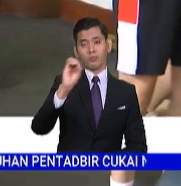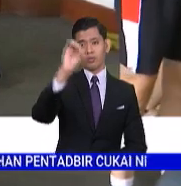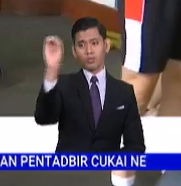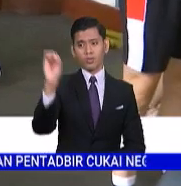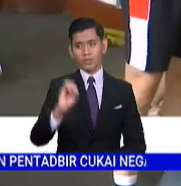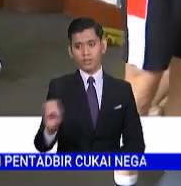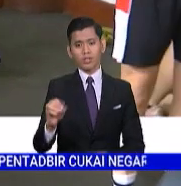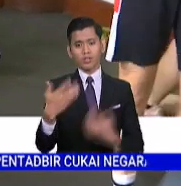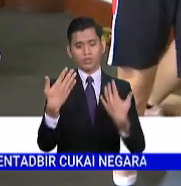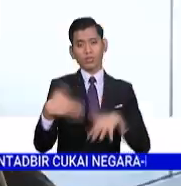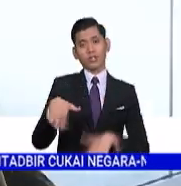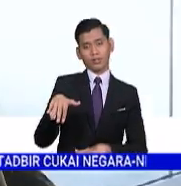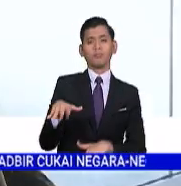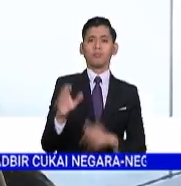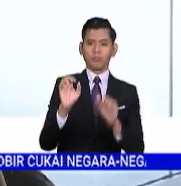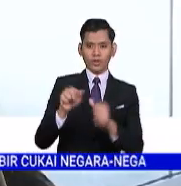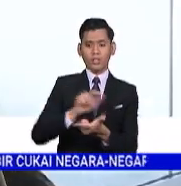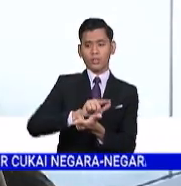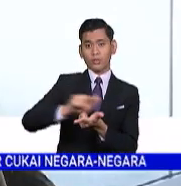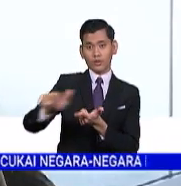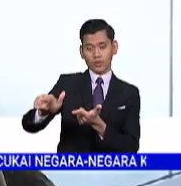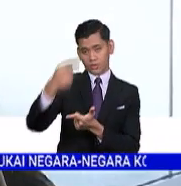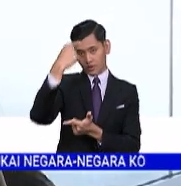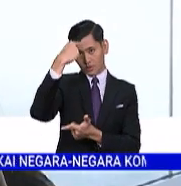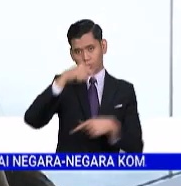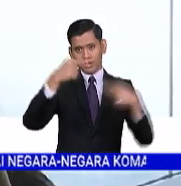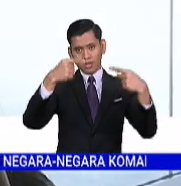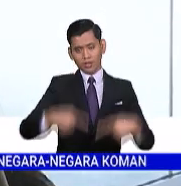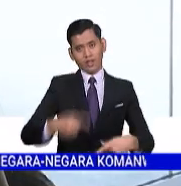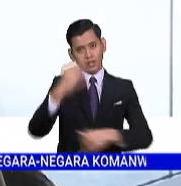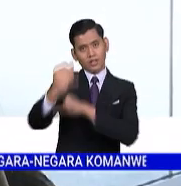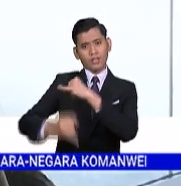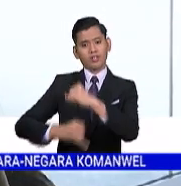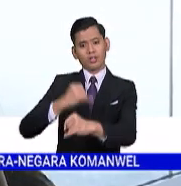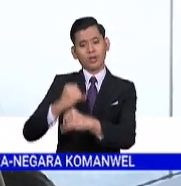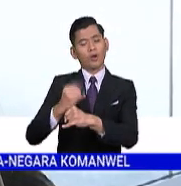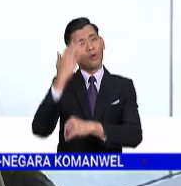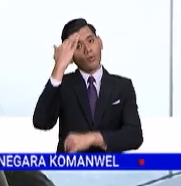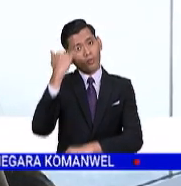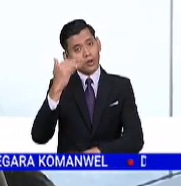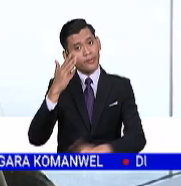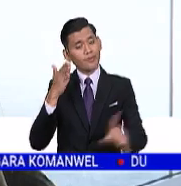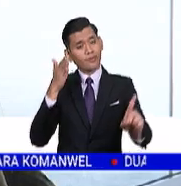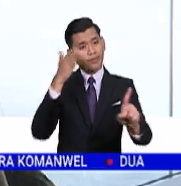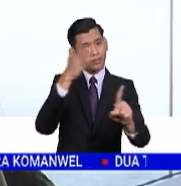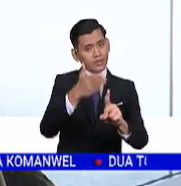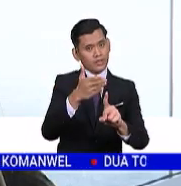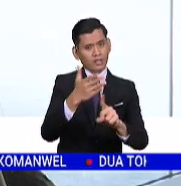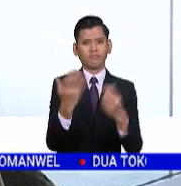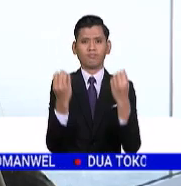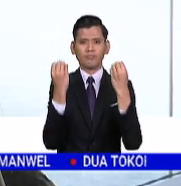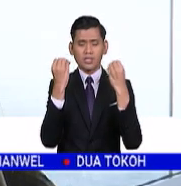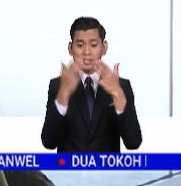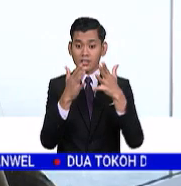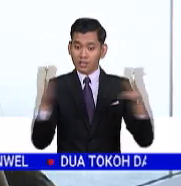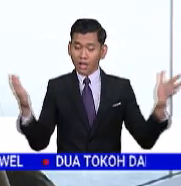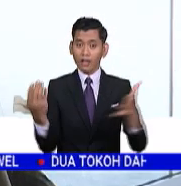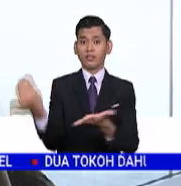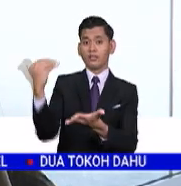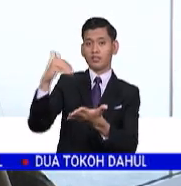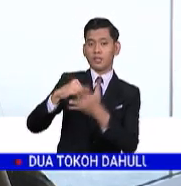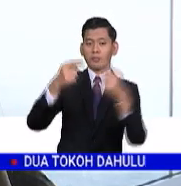sudah qualified for World Tour. Then banyak orang pun cakap, why don't you put your focus on this few big tournaments? Then bagi saya,